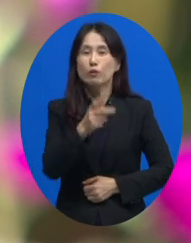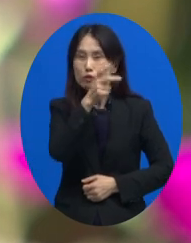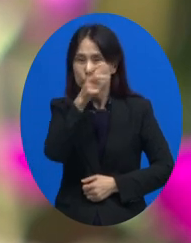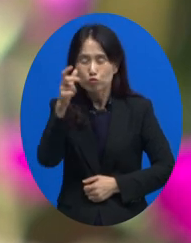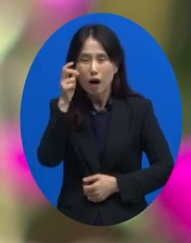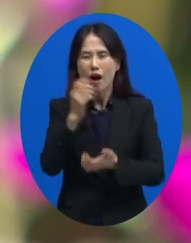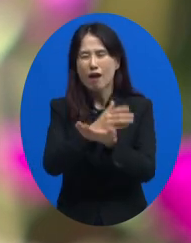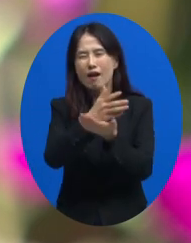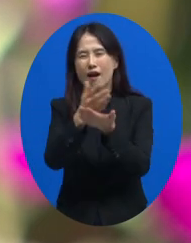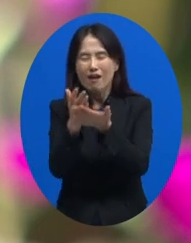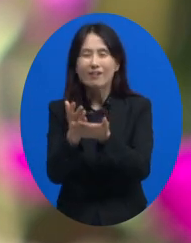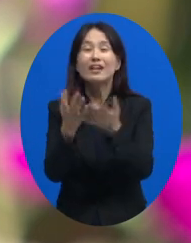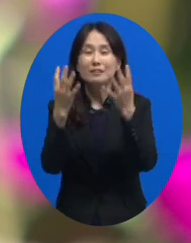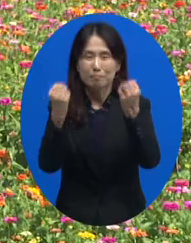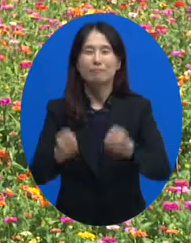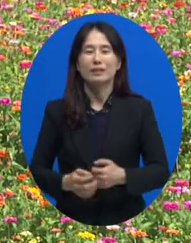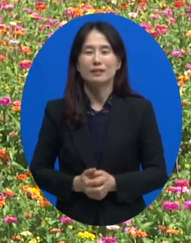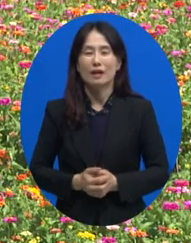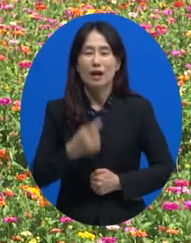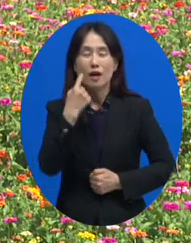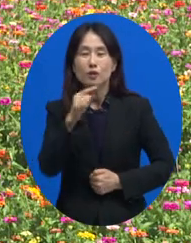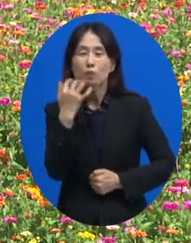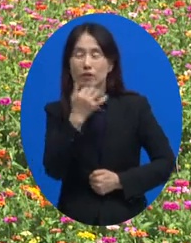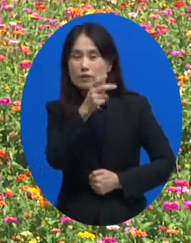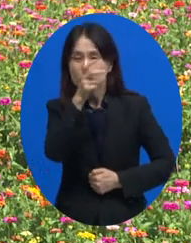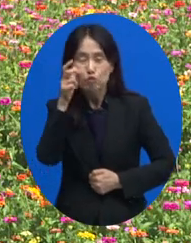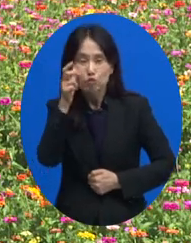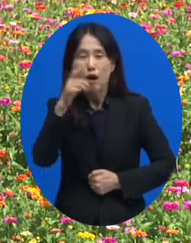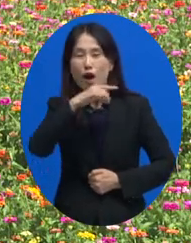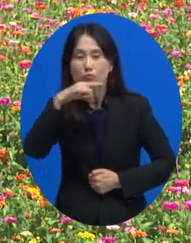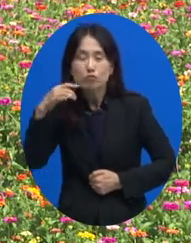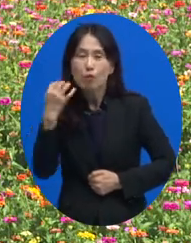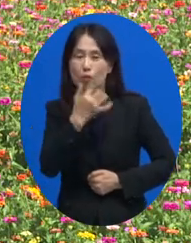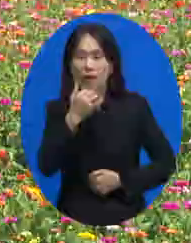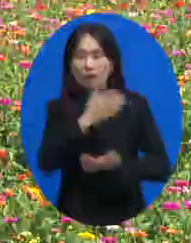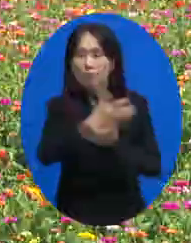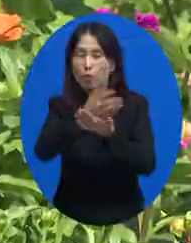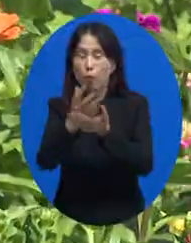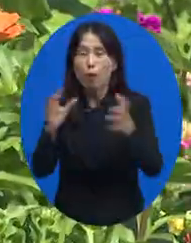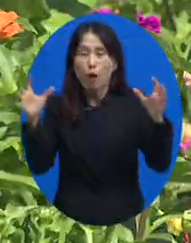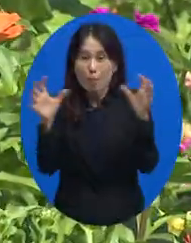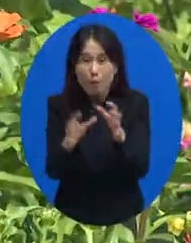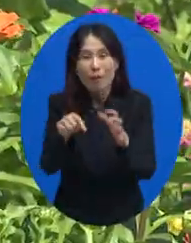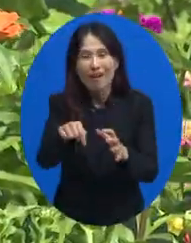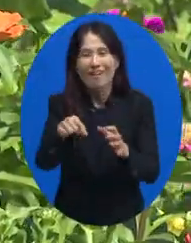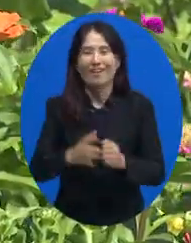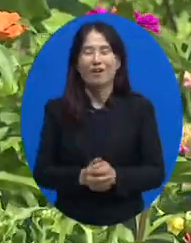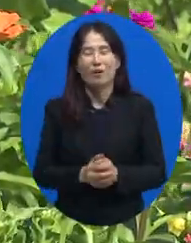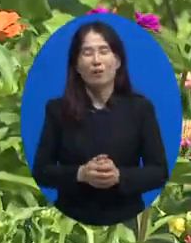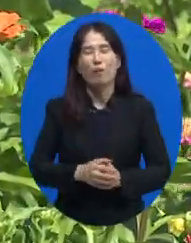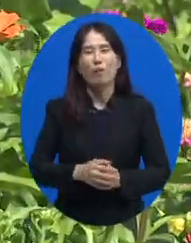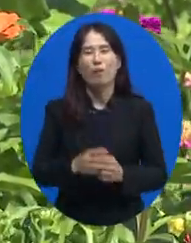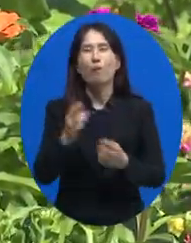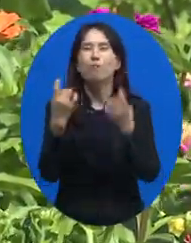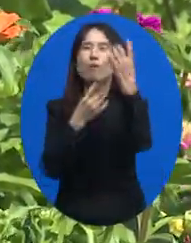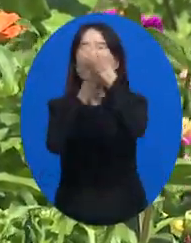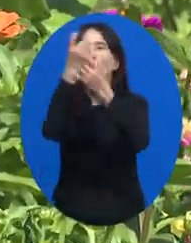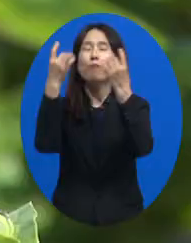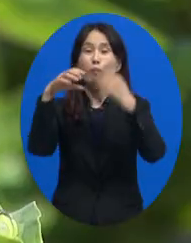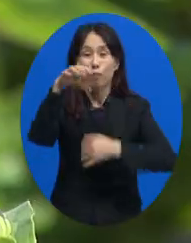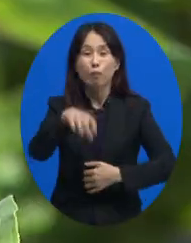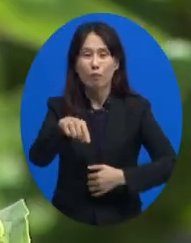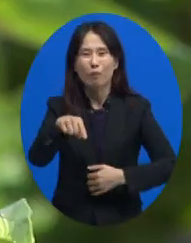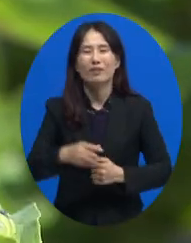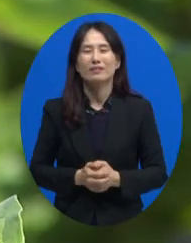등 색깔도 다양합니다. 노란색과 주황색, 분홍색 등 새색깔의 꽃들이 한데 모여 환상적인 분위기를